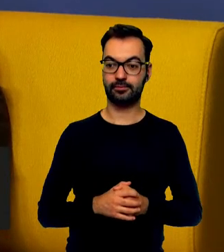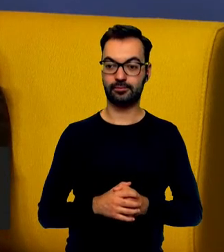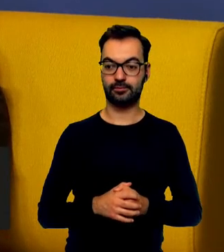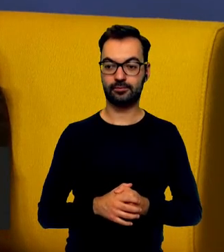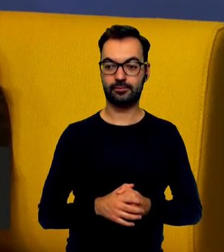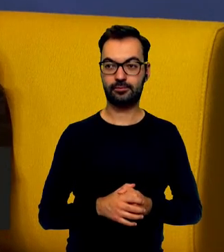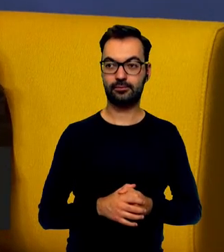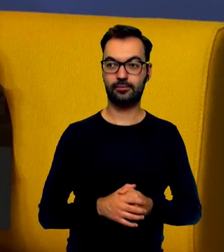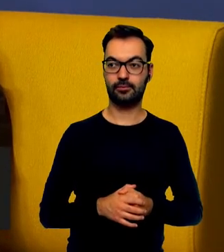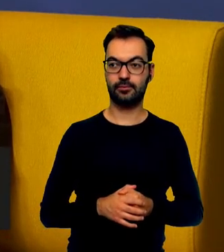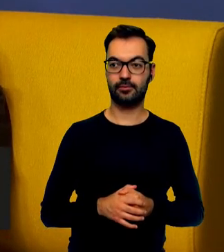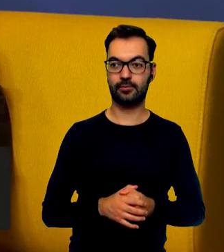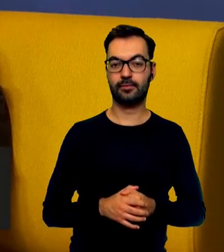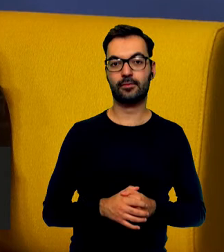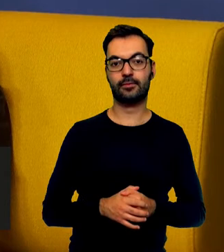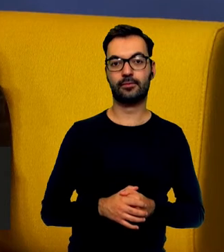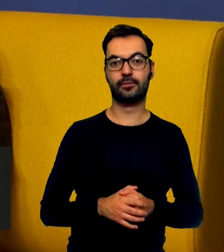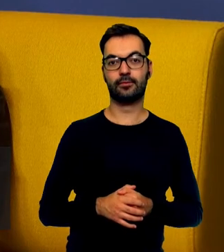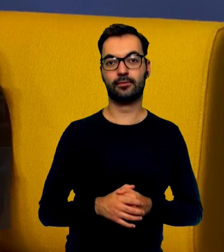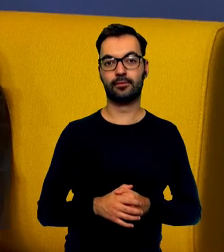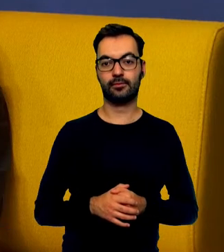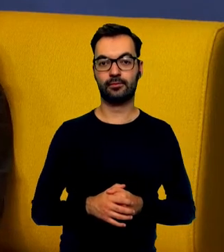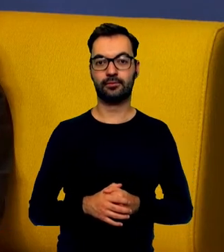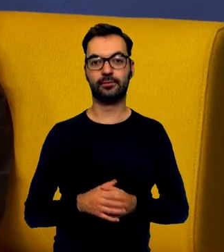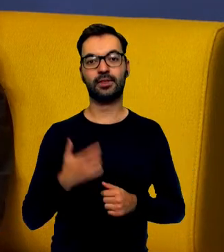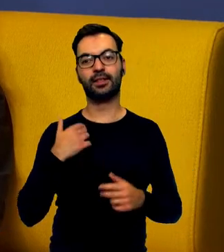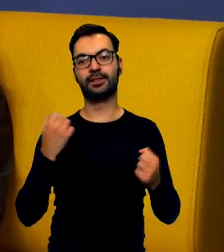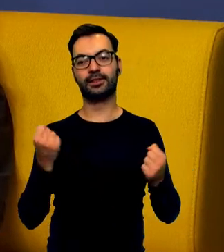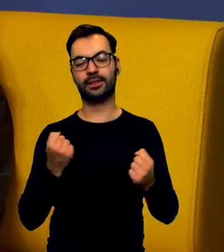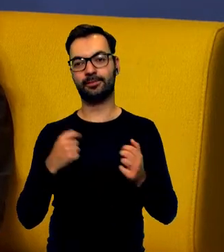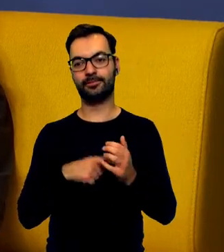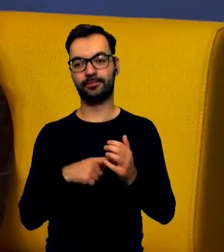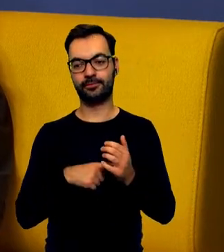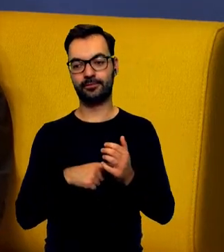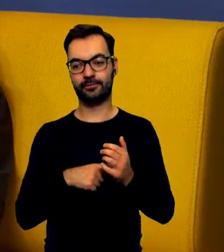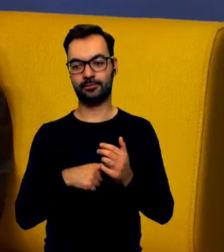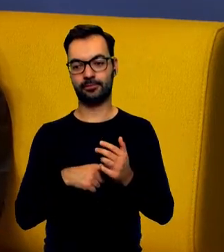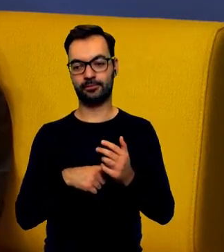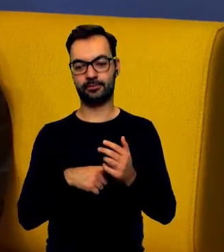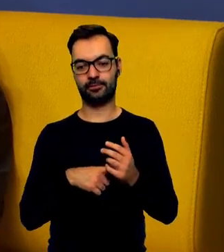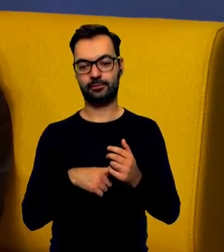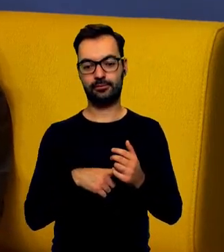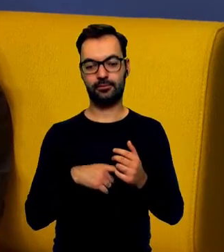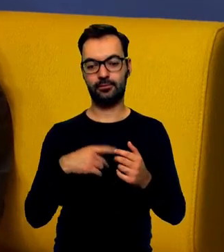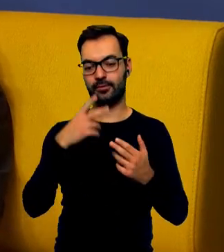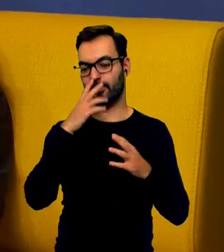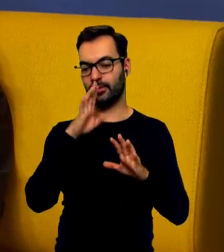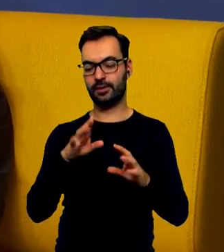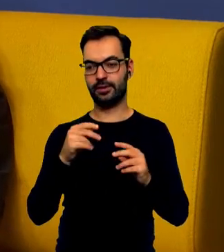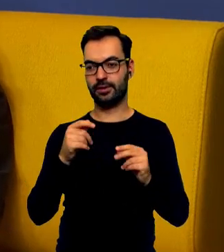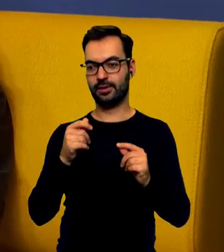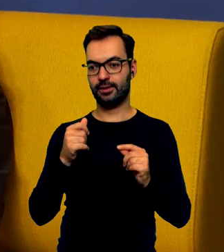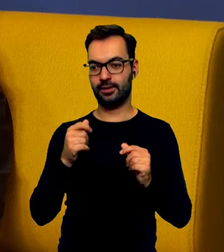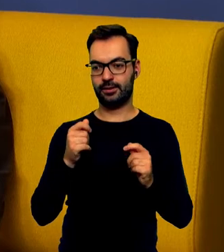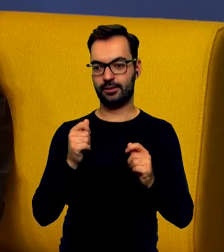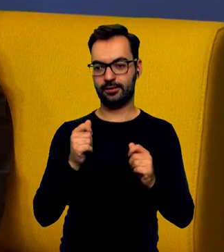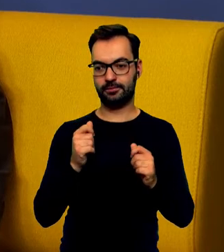tu rzeczywiście też jakoś staram się sproblematyzować, mam wrażenie, dość